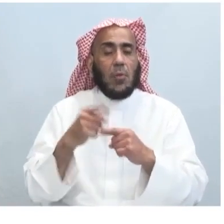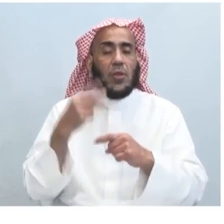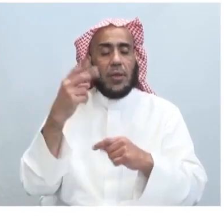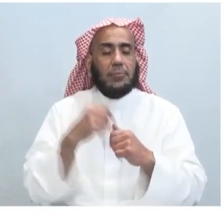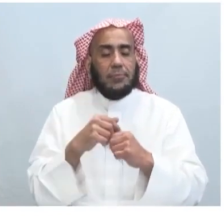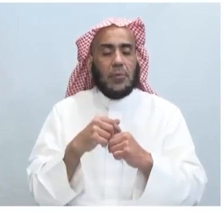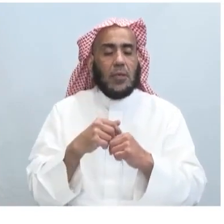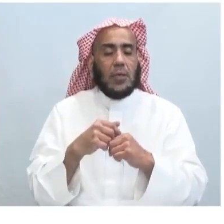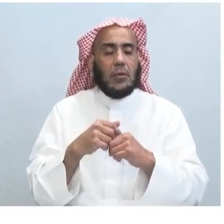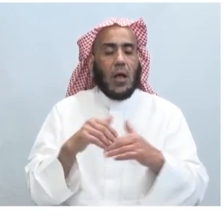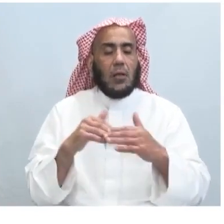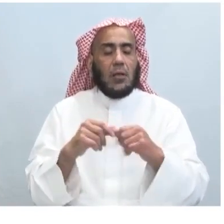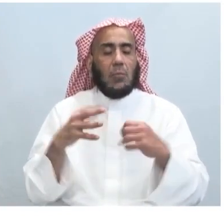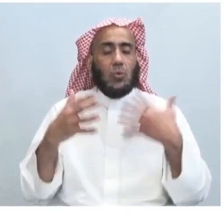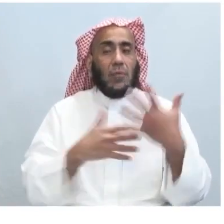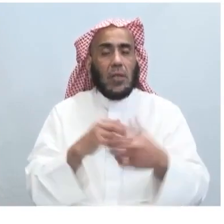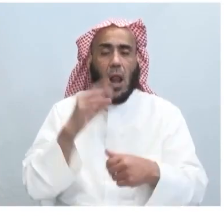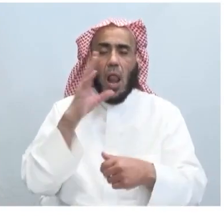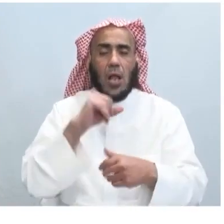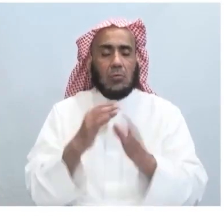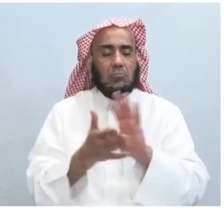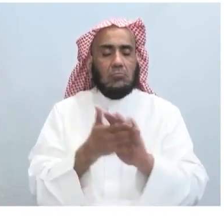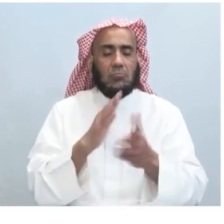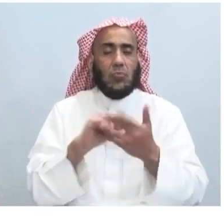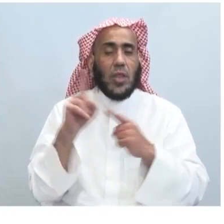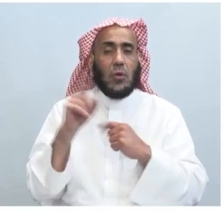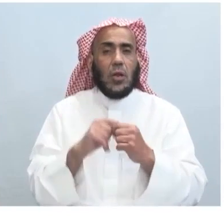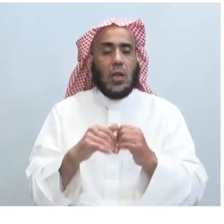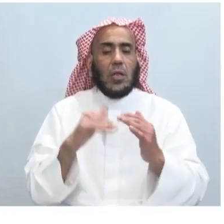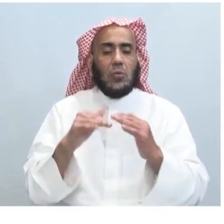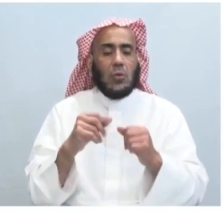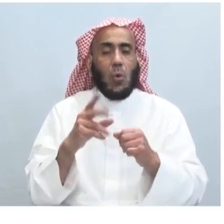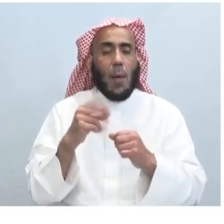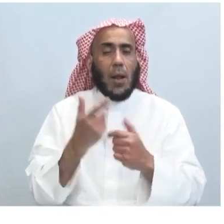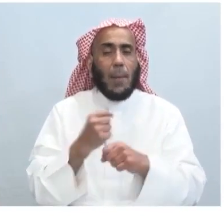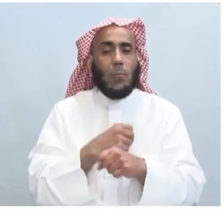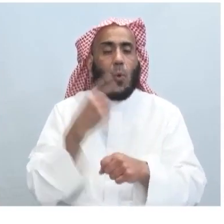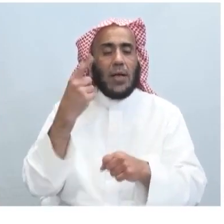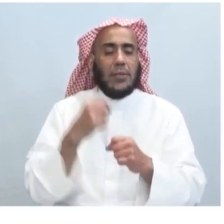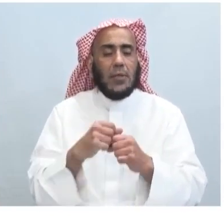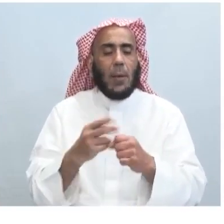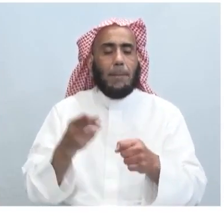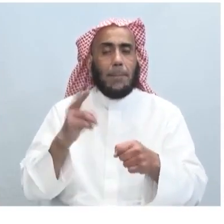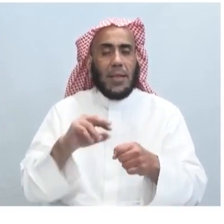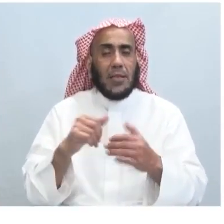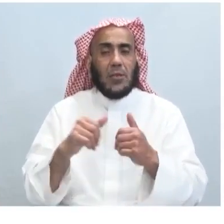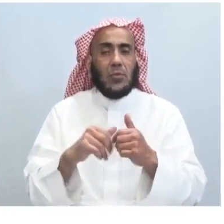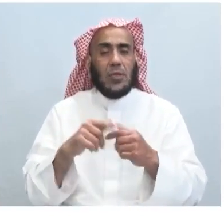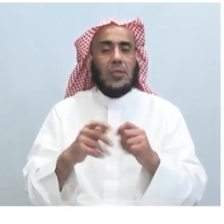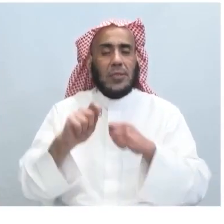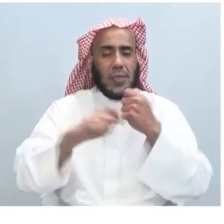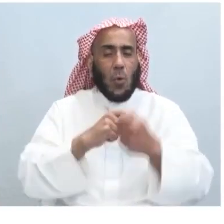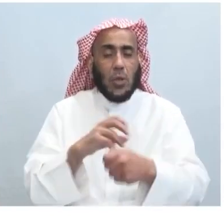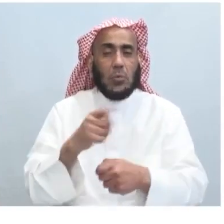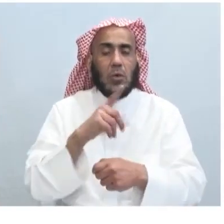ا بالنسبه للمتفاعلات لا يوجد لديها معامل اذا هنا المعامل سيكون واحد بعد ذلك تقوم بالتعويض